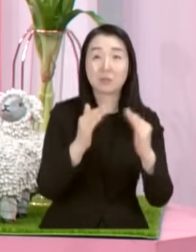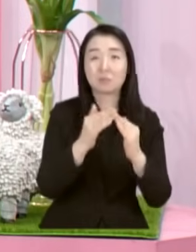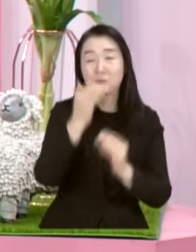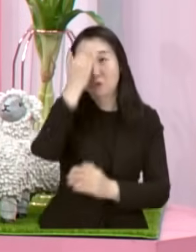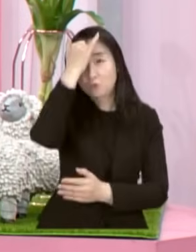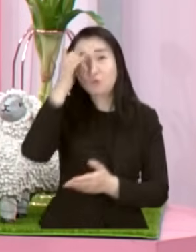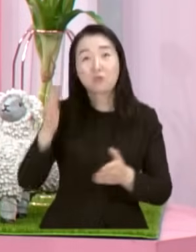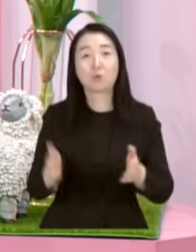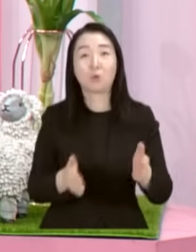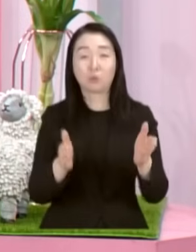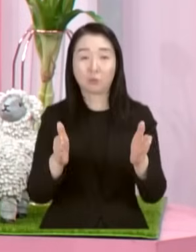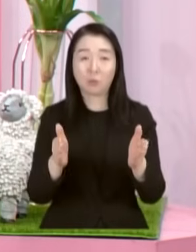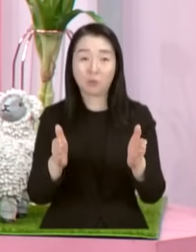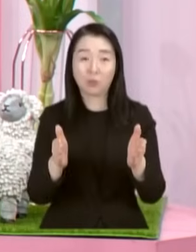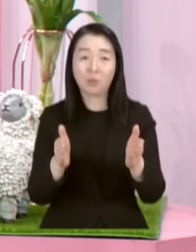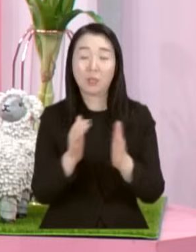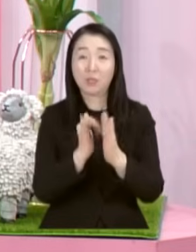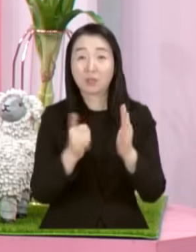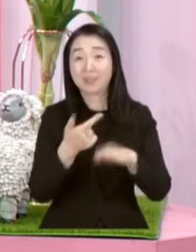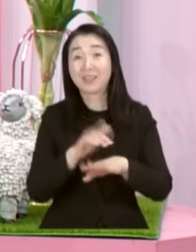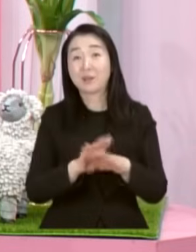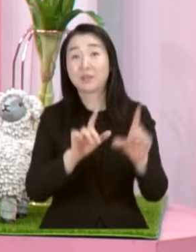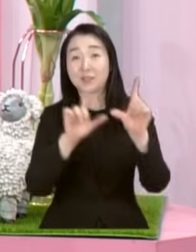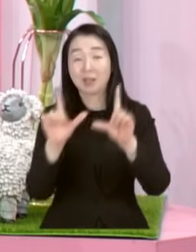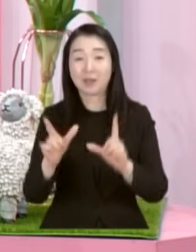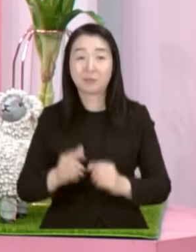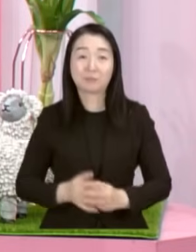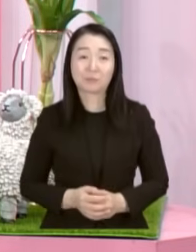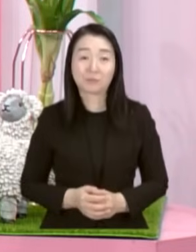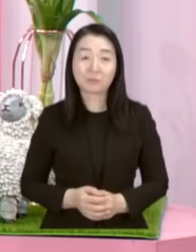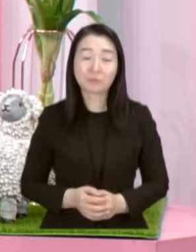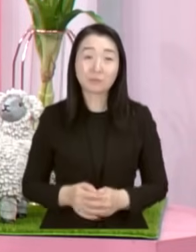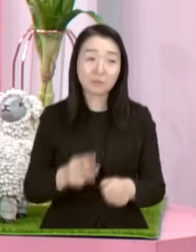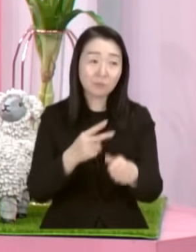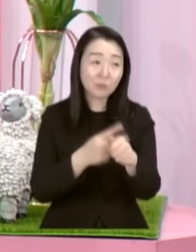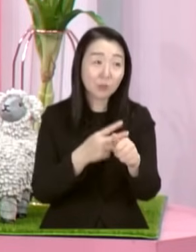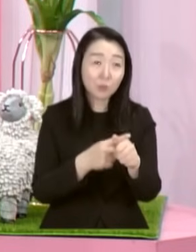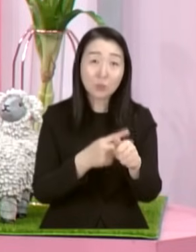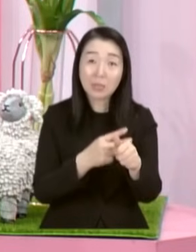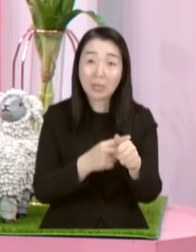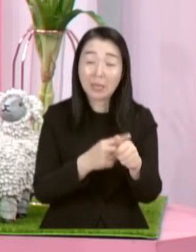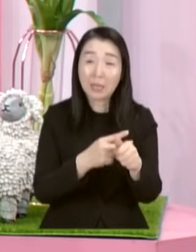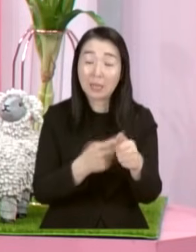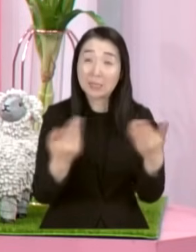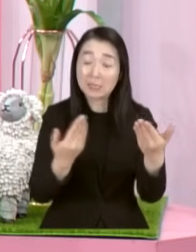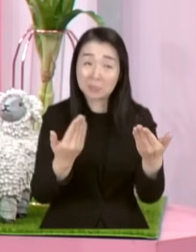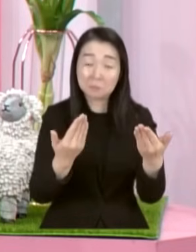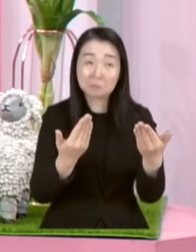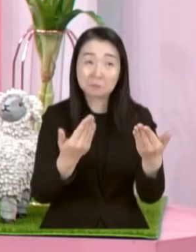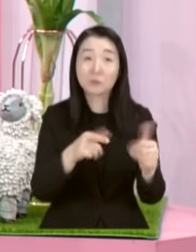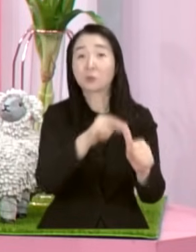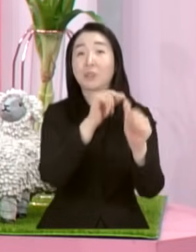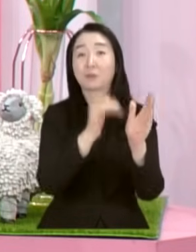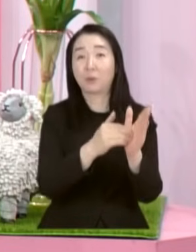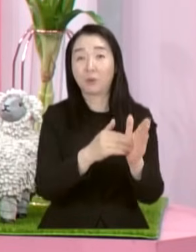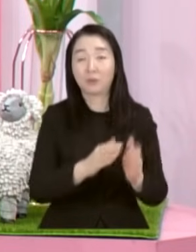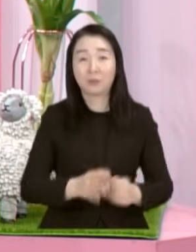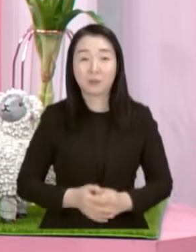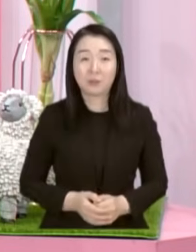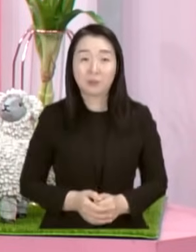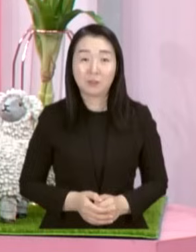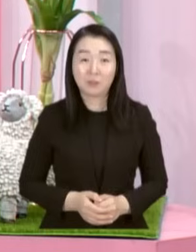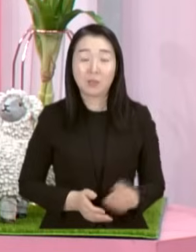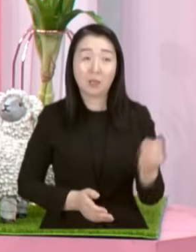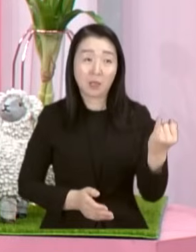예. 가족들이 다 대전에 사는데 교사 자리를 알아놨대. 그러면서 거기서 자기가